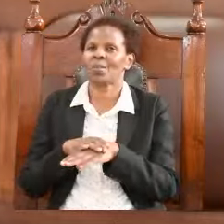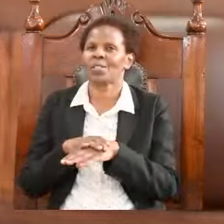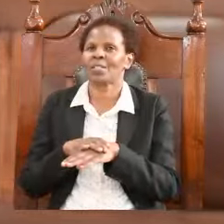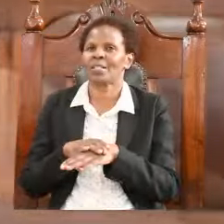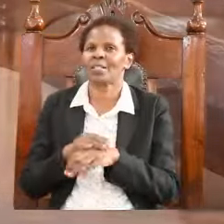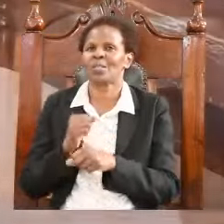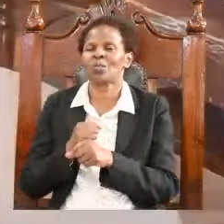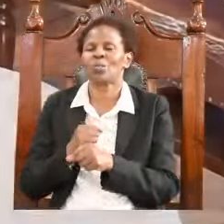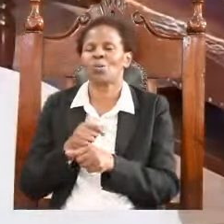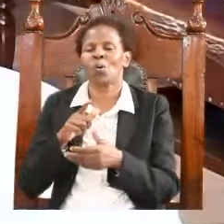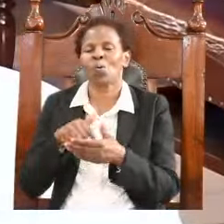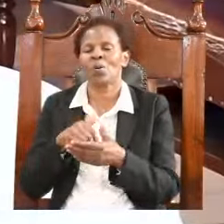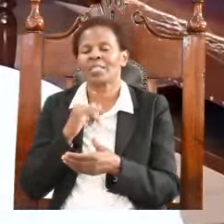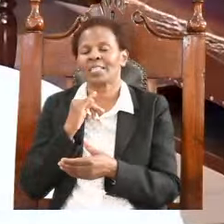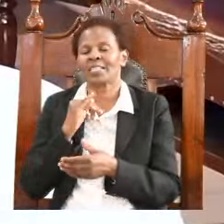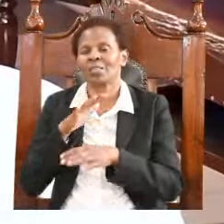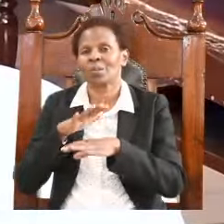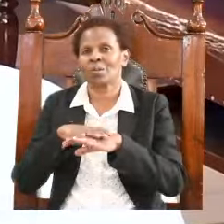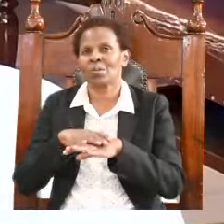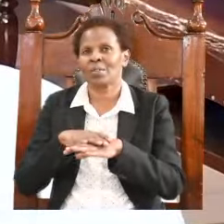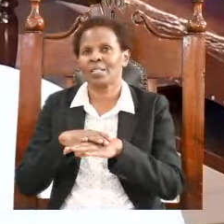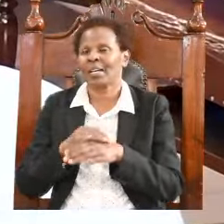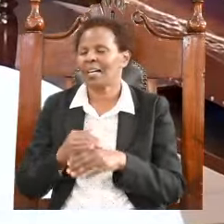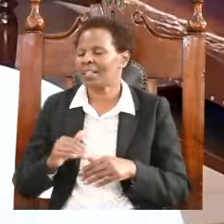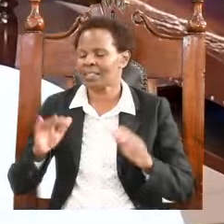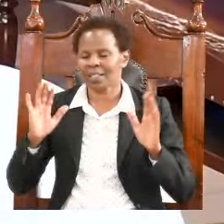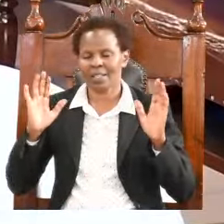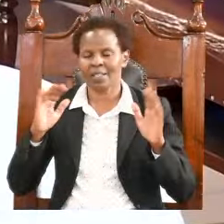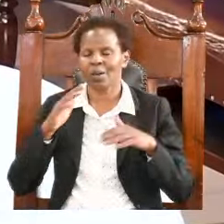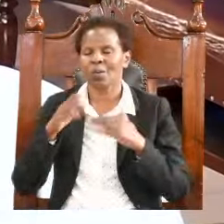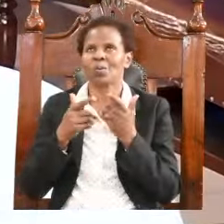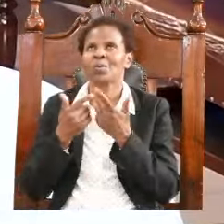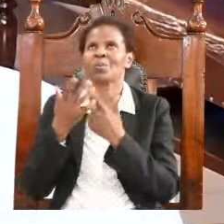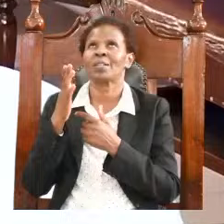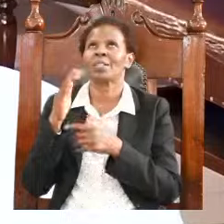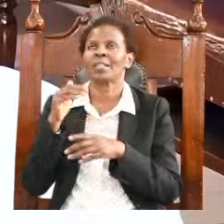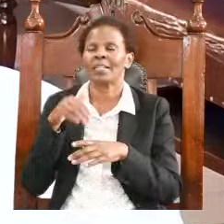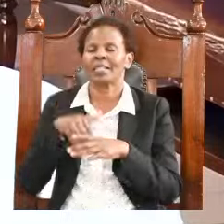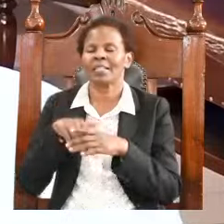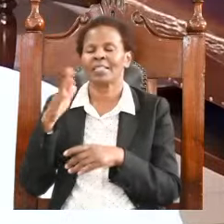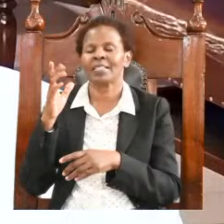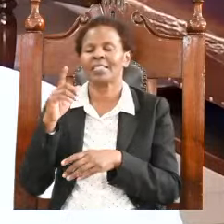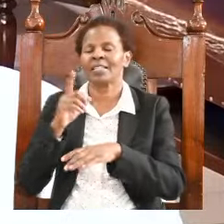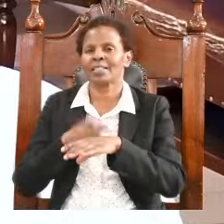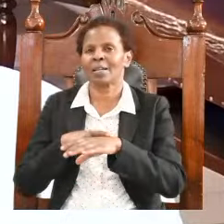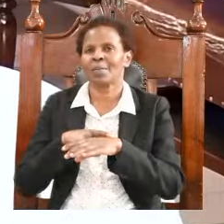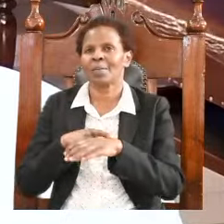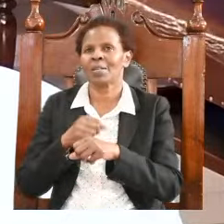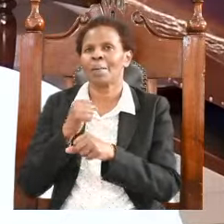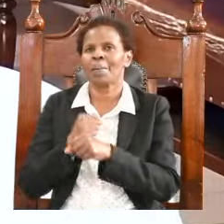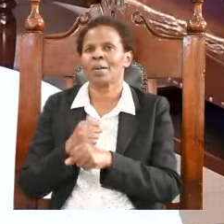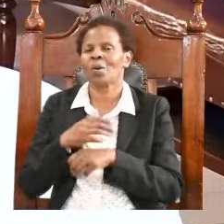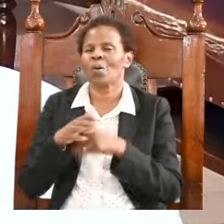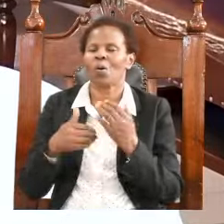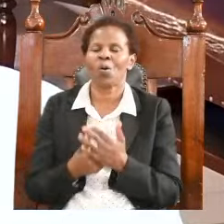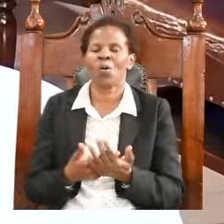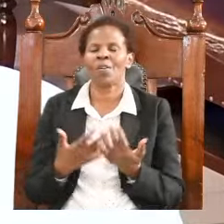maria magĩrĩire macio mangĩmũtigĩre in his time he makes everything beautiful mwathani